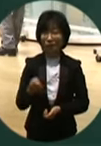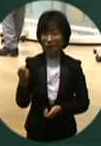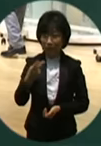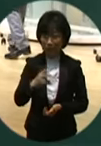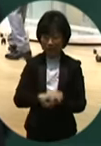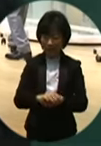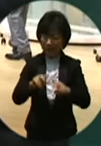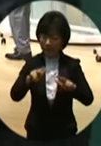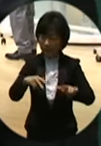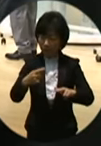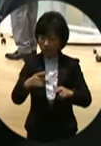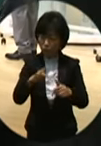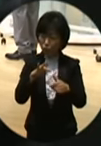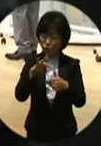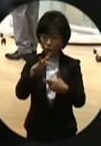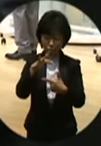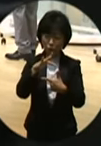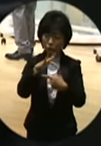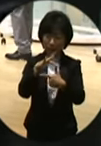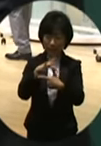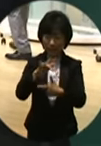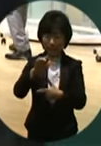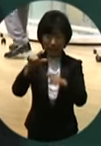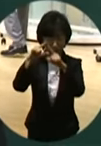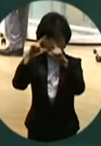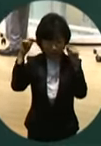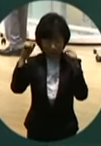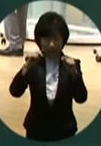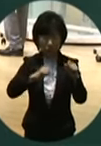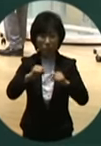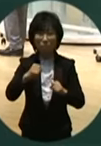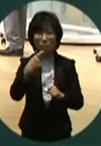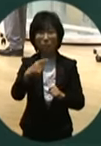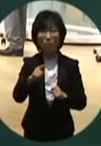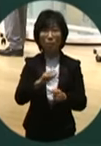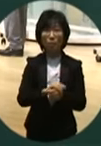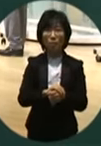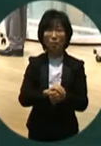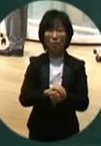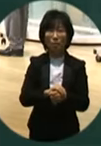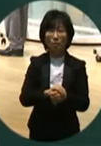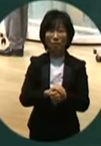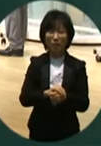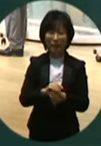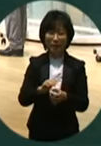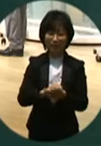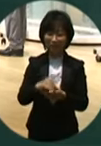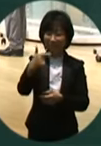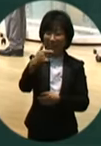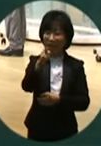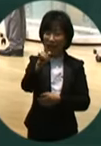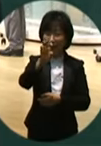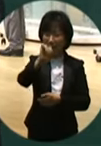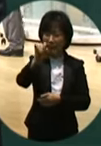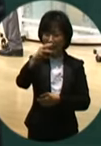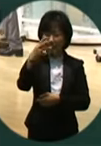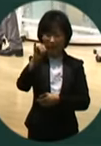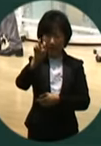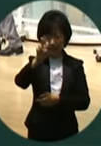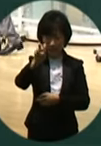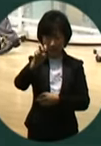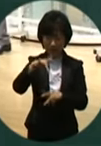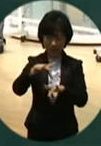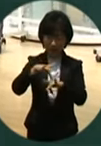하고 있는 뉴 에이지 프리메이션 하고 있는 이 완전히 이 네피림 운동 이 빠지게 만드는 것이다. It's the